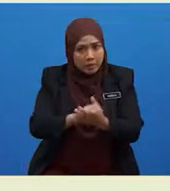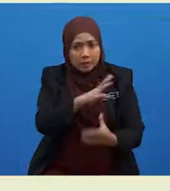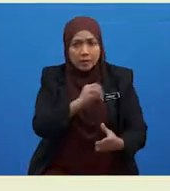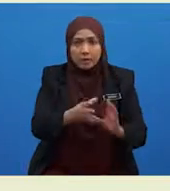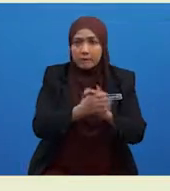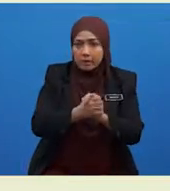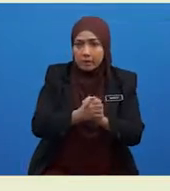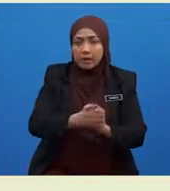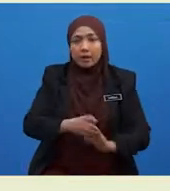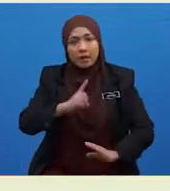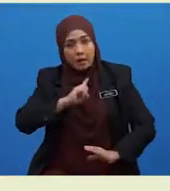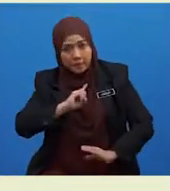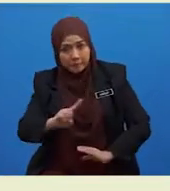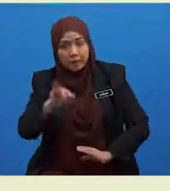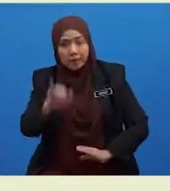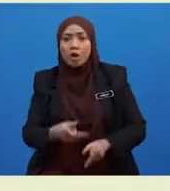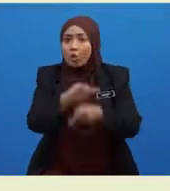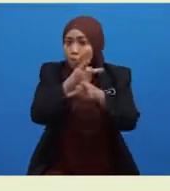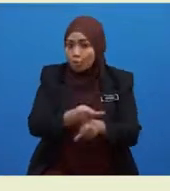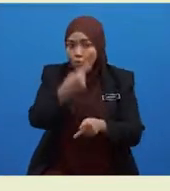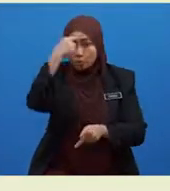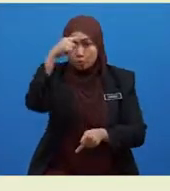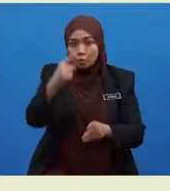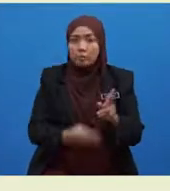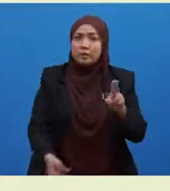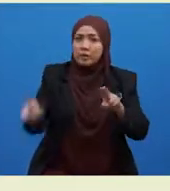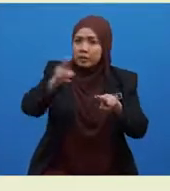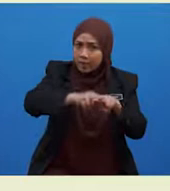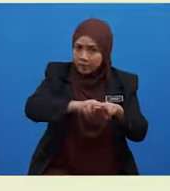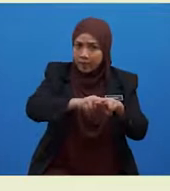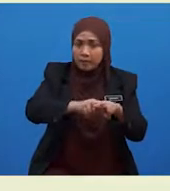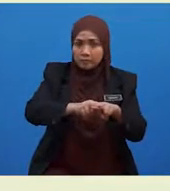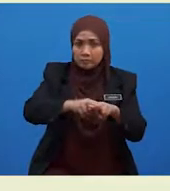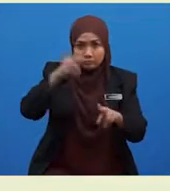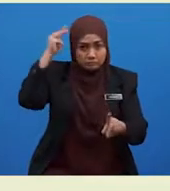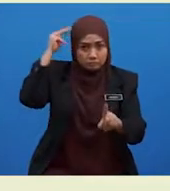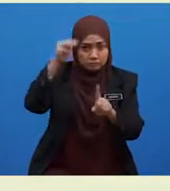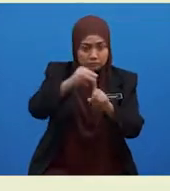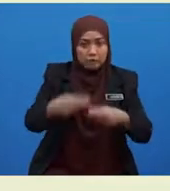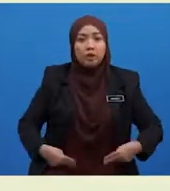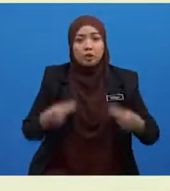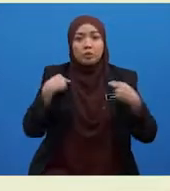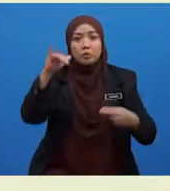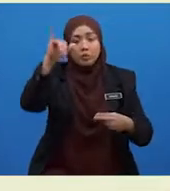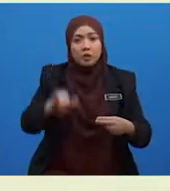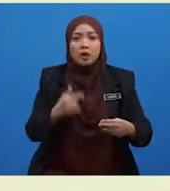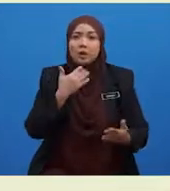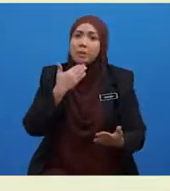pegangan agama yang kukuh untuk meningkatkan matlamat hidup yang lebih konstruktif.